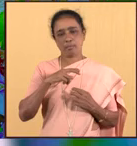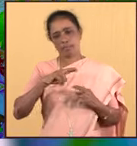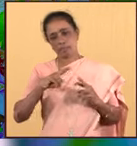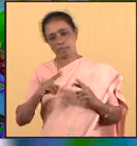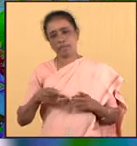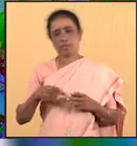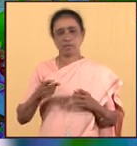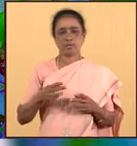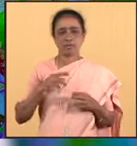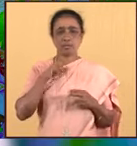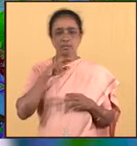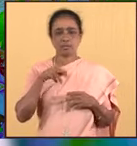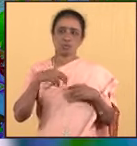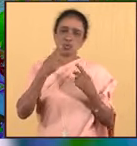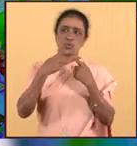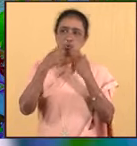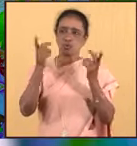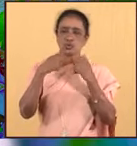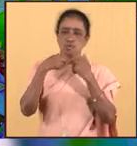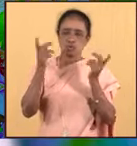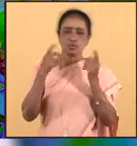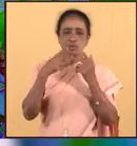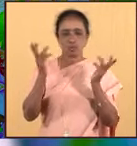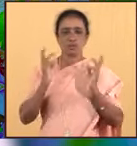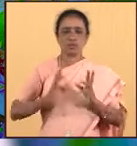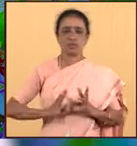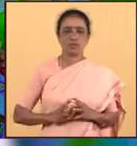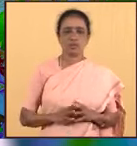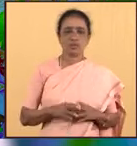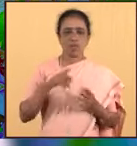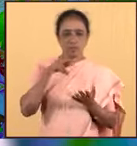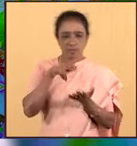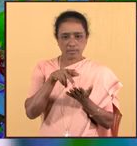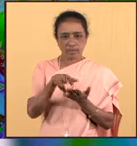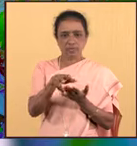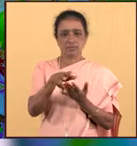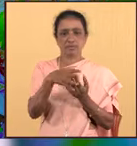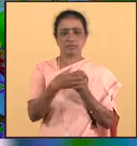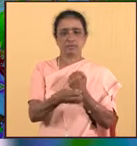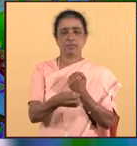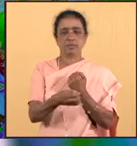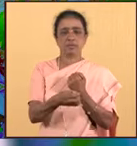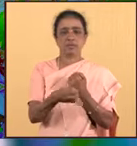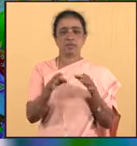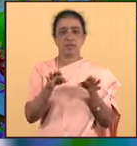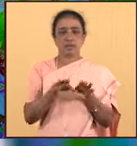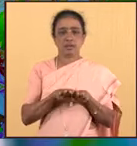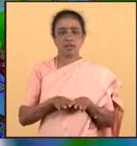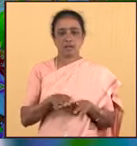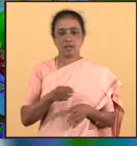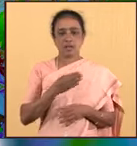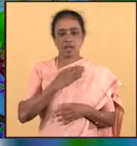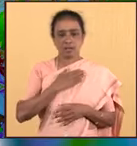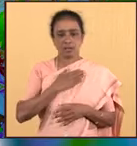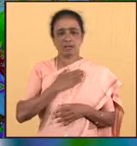என்னது பிற மதத்தை என்னது பரப்புதல், அந்த மதத்தை வந்து பரப்புதல் கூடியதாகவும் பின்பற்றுதலாகவும், சமயத்தின்